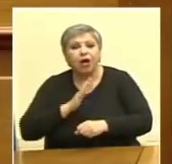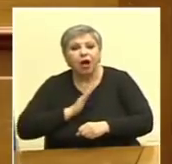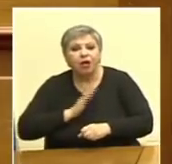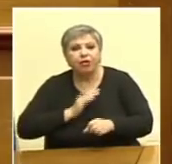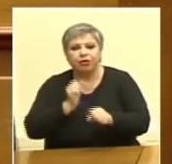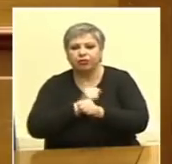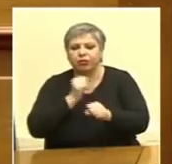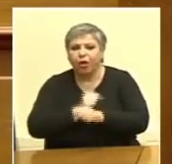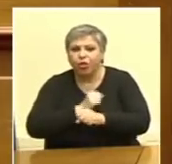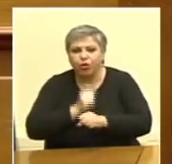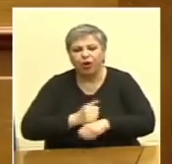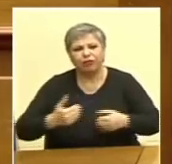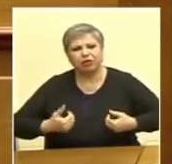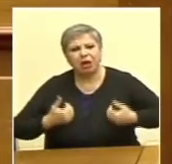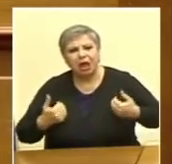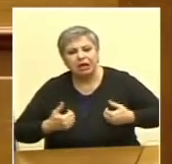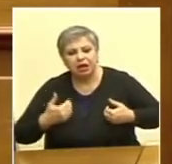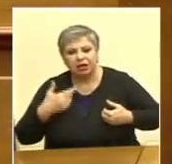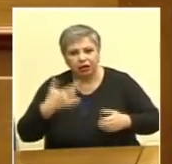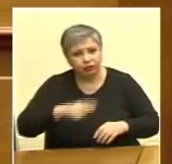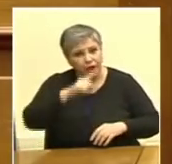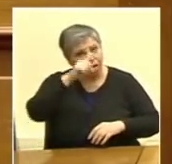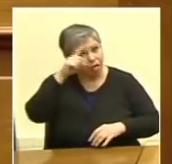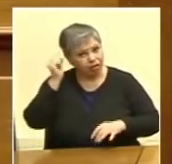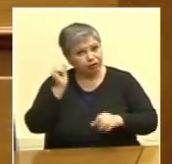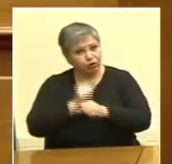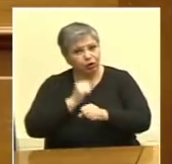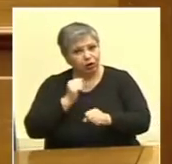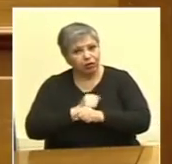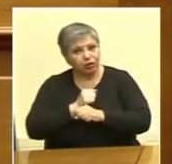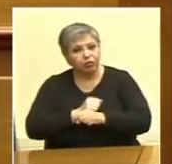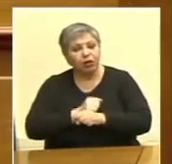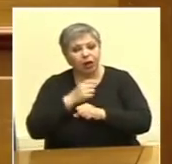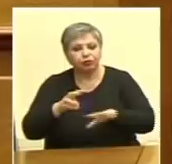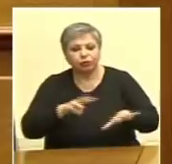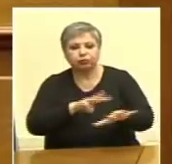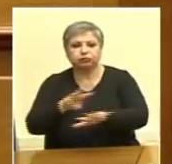σε αντίξωες συνθήκες. Και συνεχίζουμε στην ίδια πορεία.